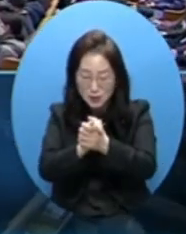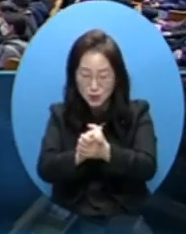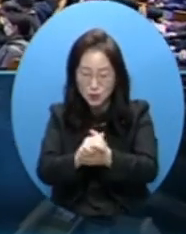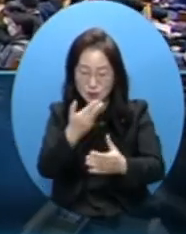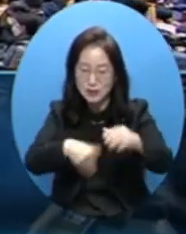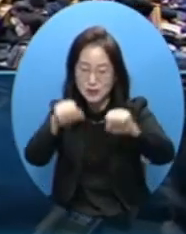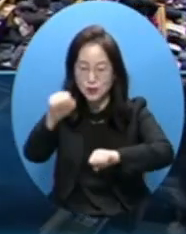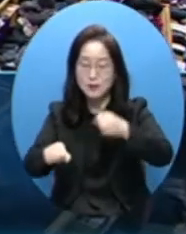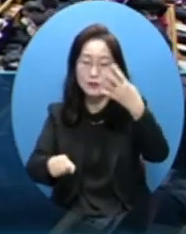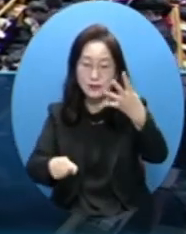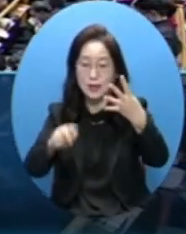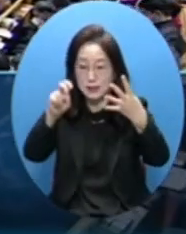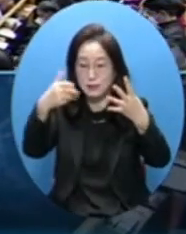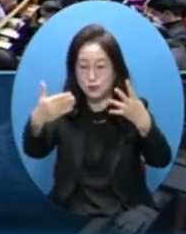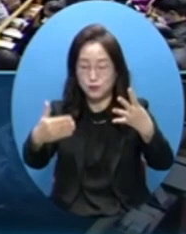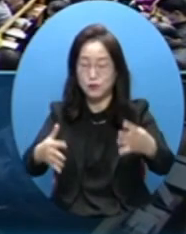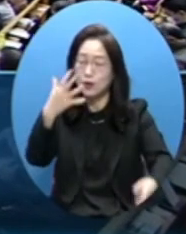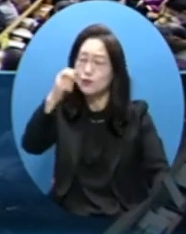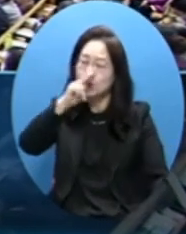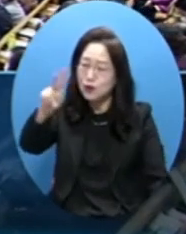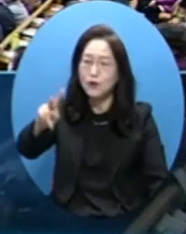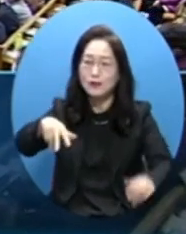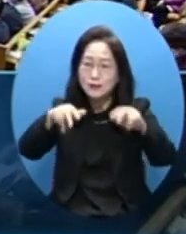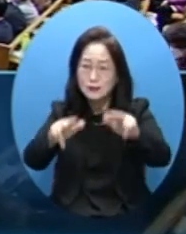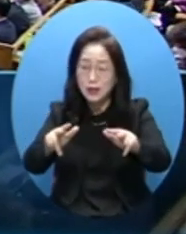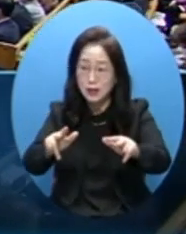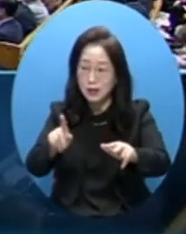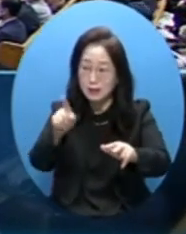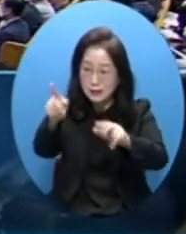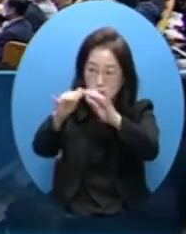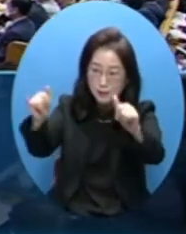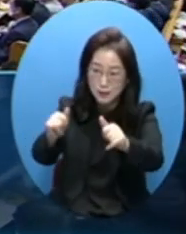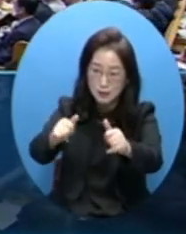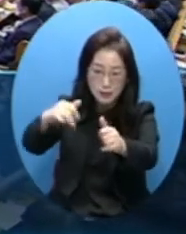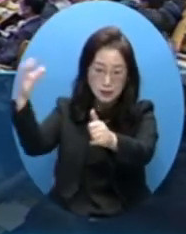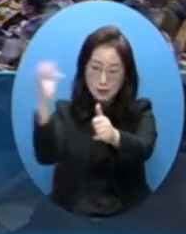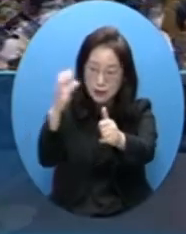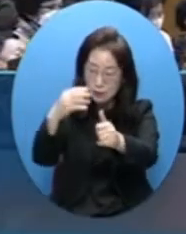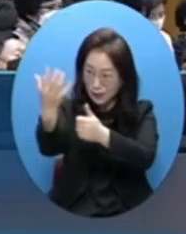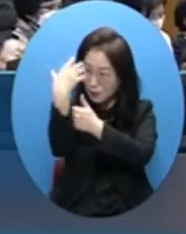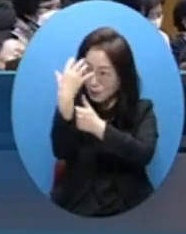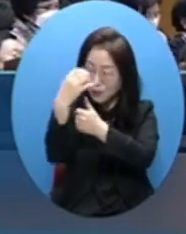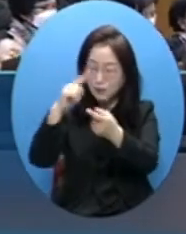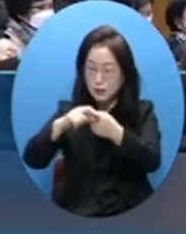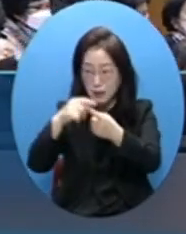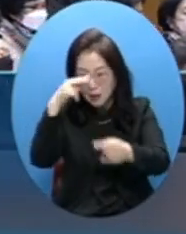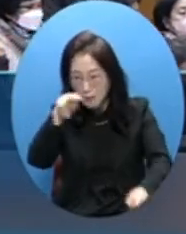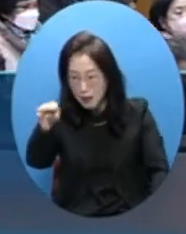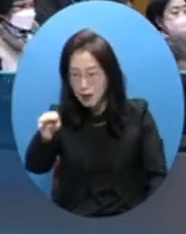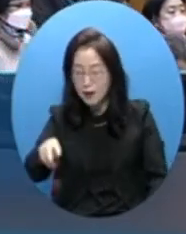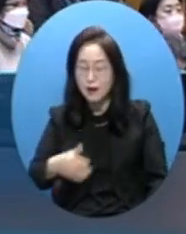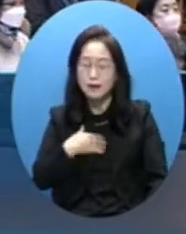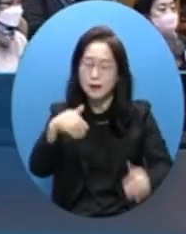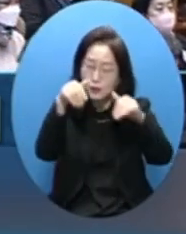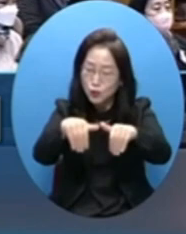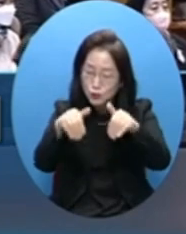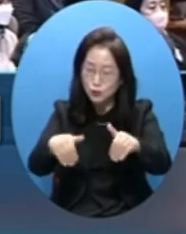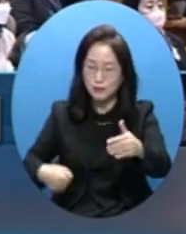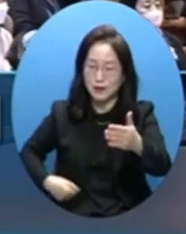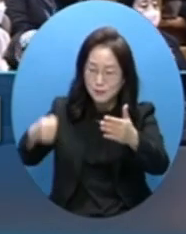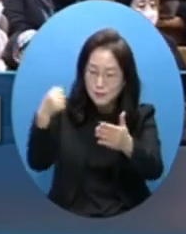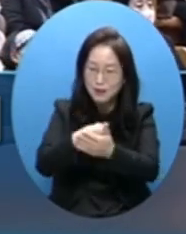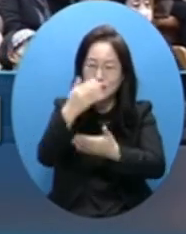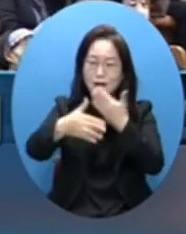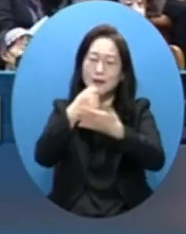29절 30절입니다. 주여 이제도 그들의 위협함을 굽어보시옵고 또 종들로 하여금 담대히 하나님의